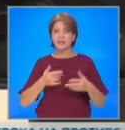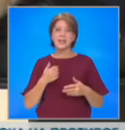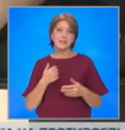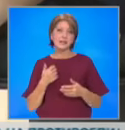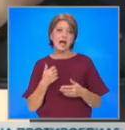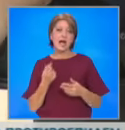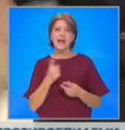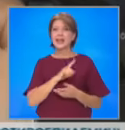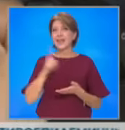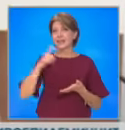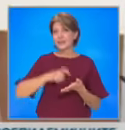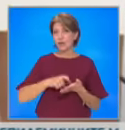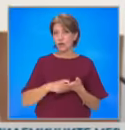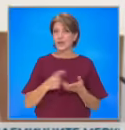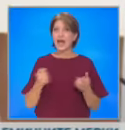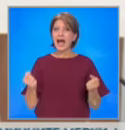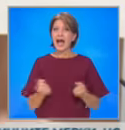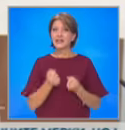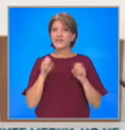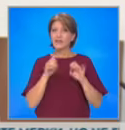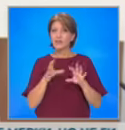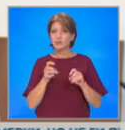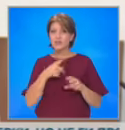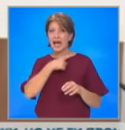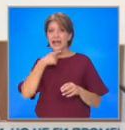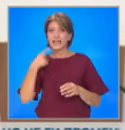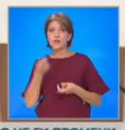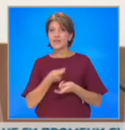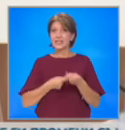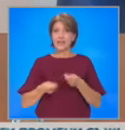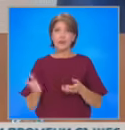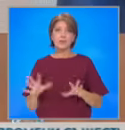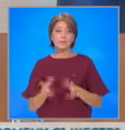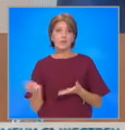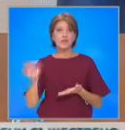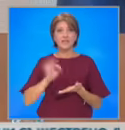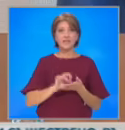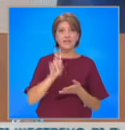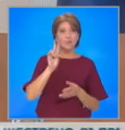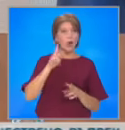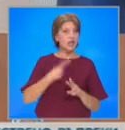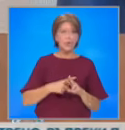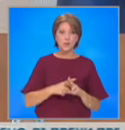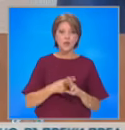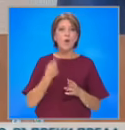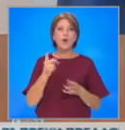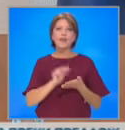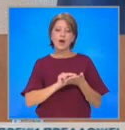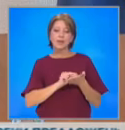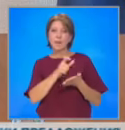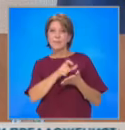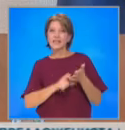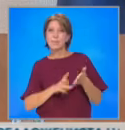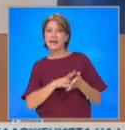Активната информация за рисковите сделки е започнала да идва основно след 2 юни, когато списъкът Магницки, в който са още имената на